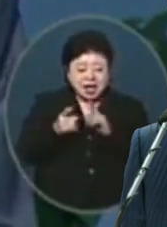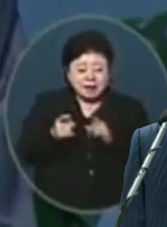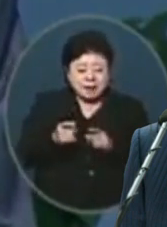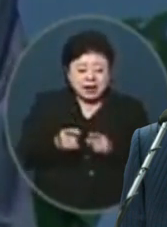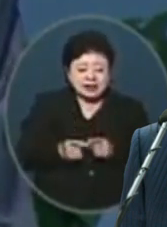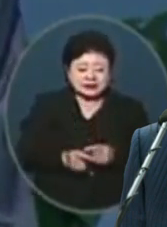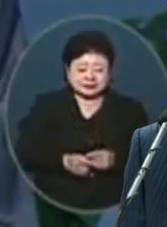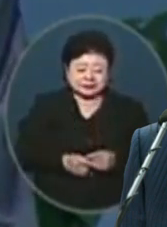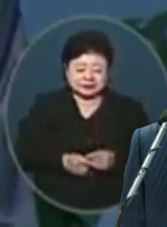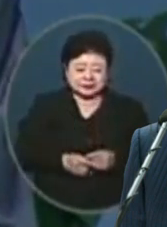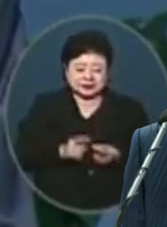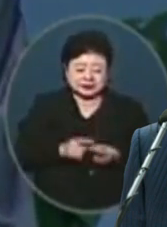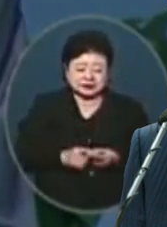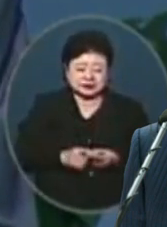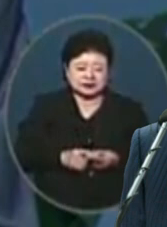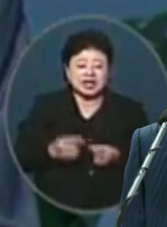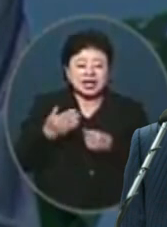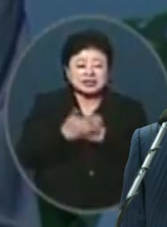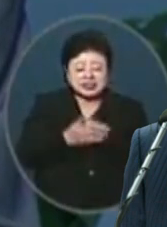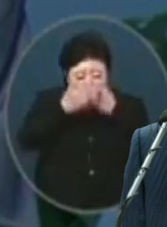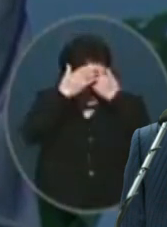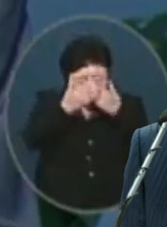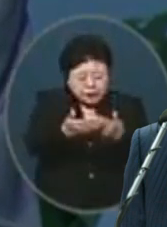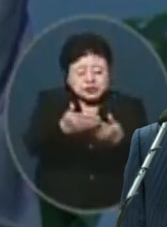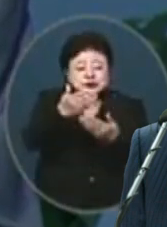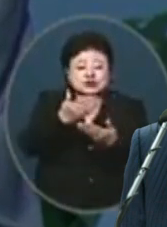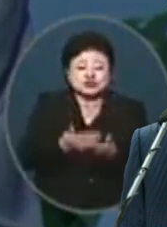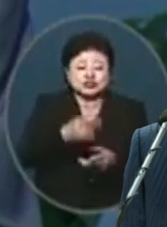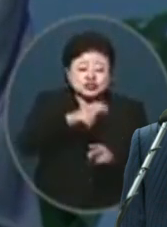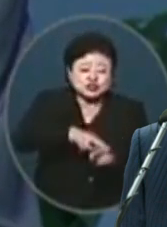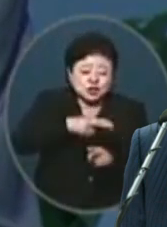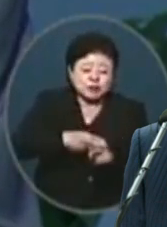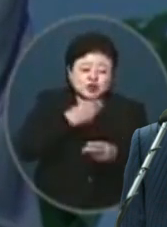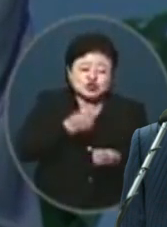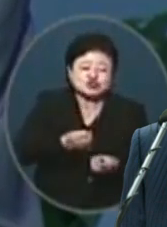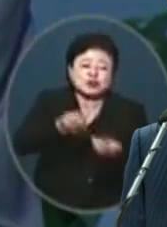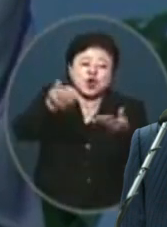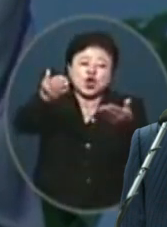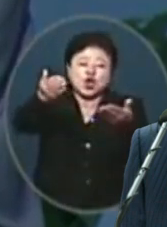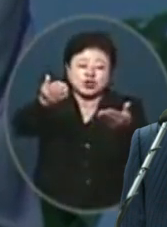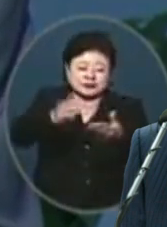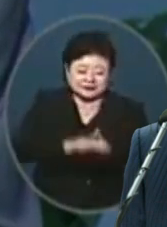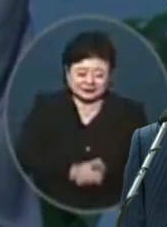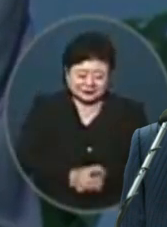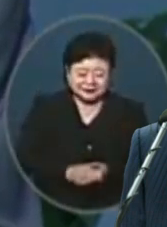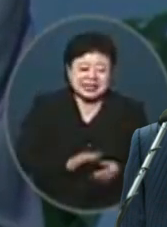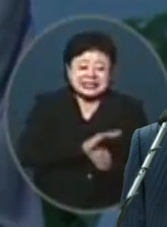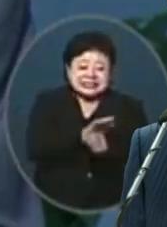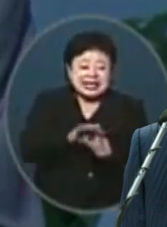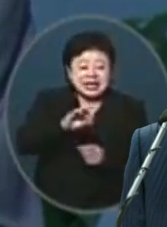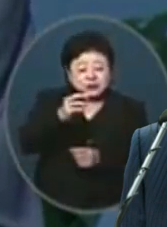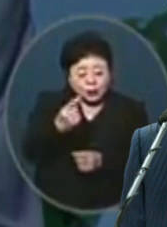말씀드렸듯이 은혜는 값없이 주는 축복이요, 사랑도